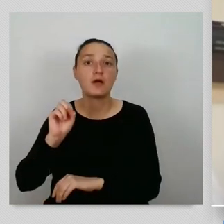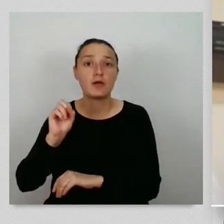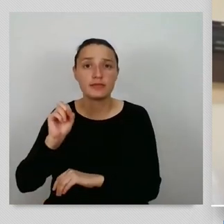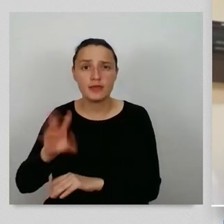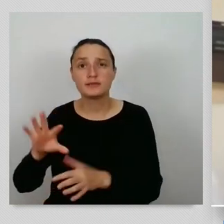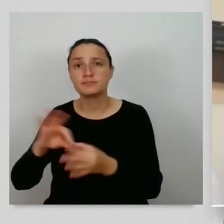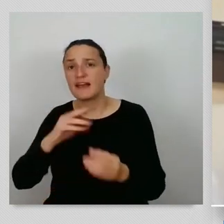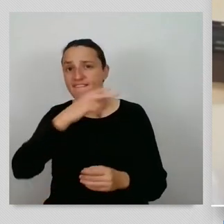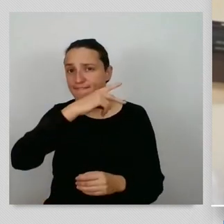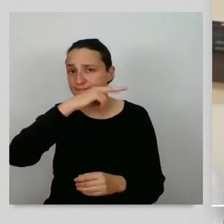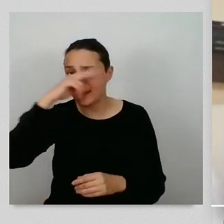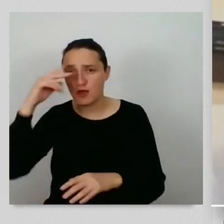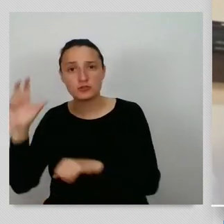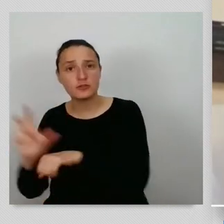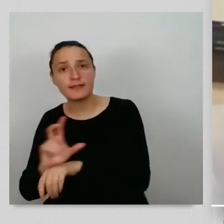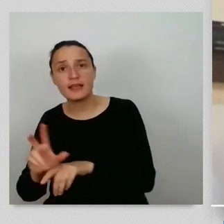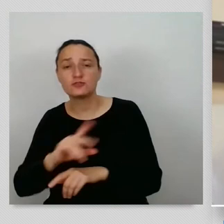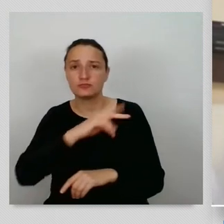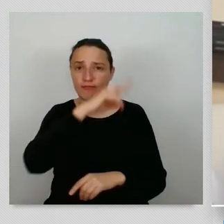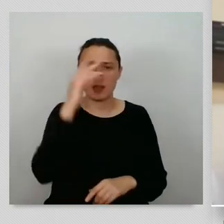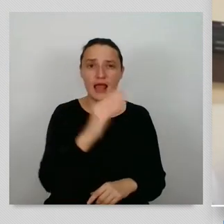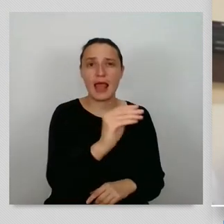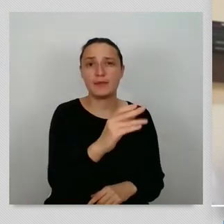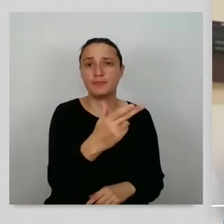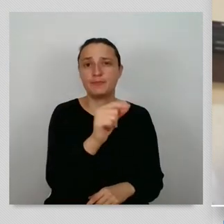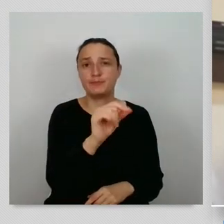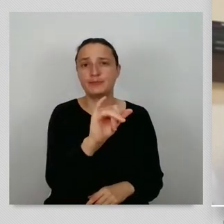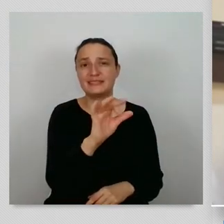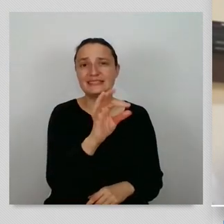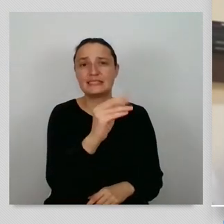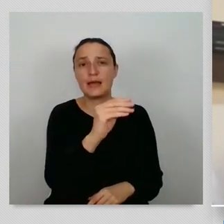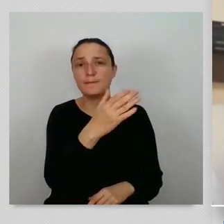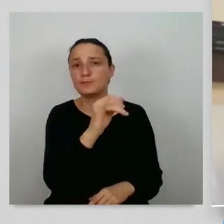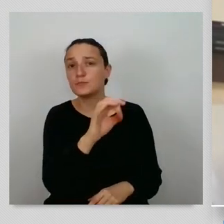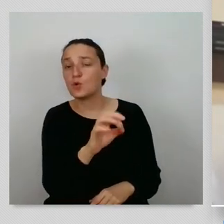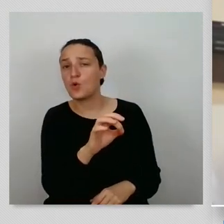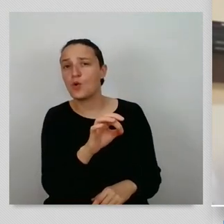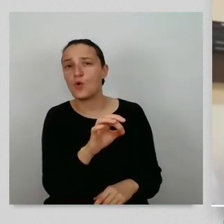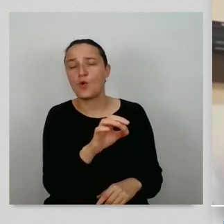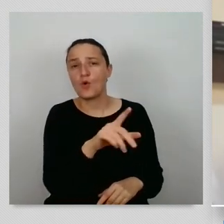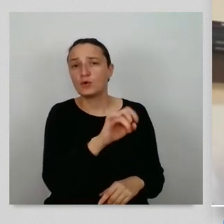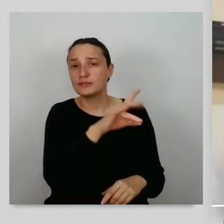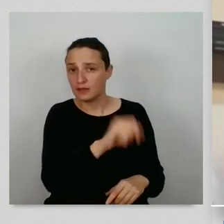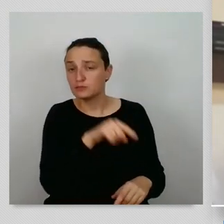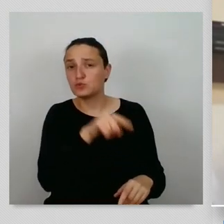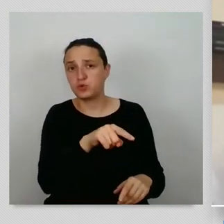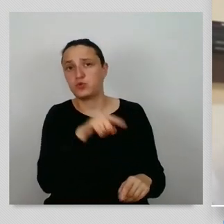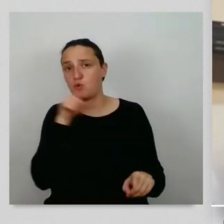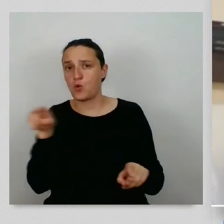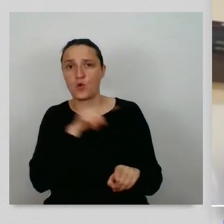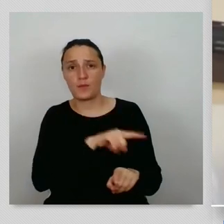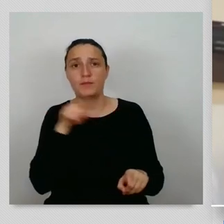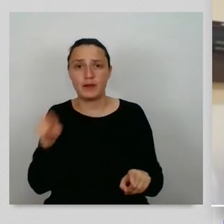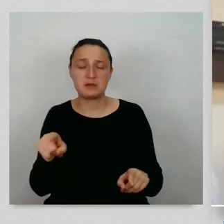epistemokraci, jak i technokraci te narzędzia nam przygotowali. Problem jest, jak je wdrożyć i jak